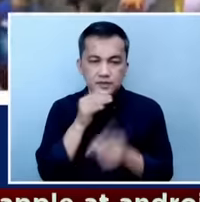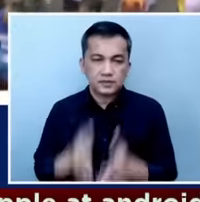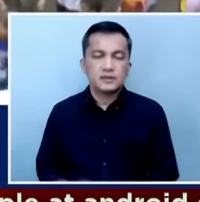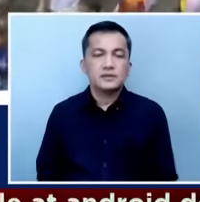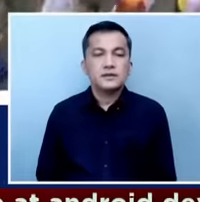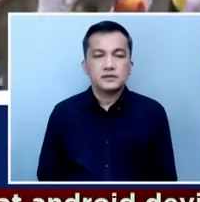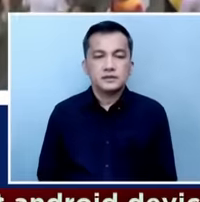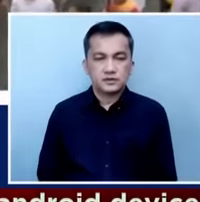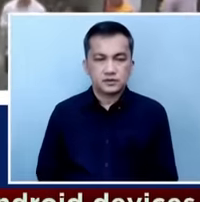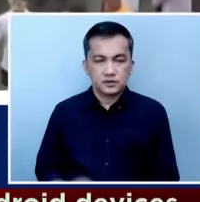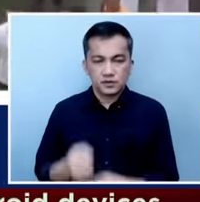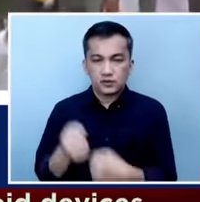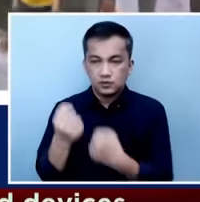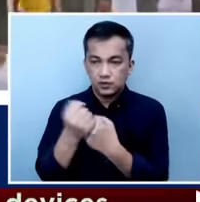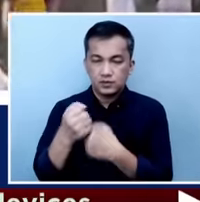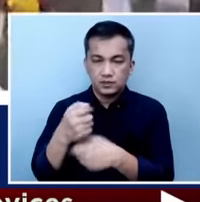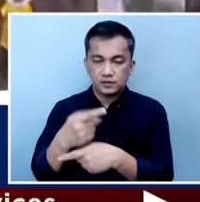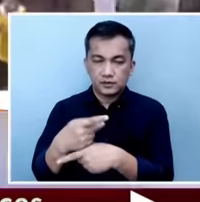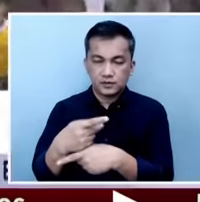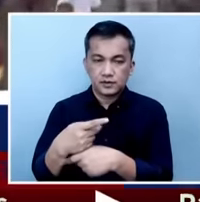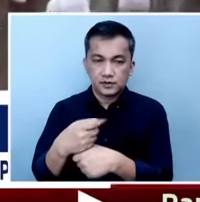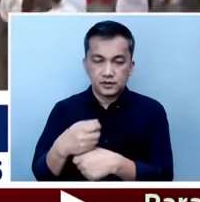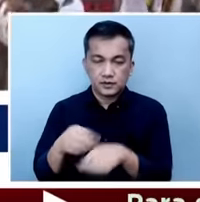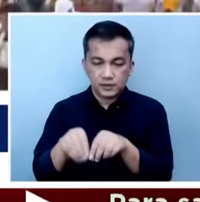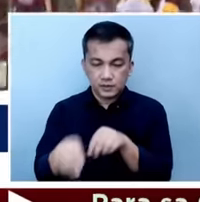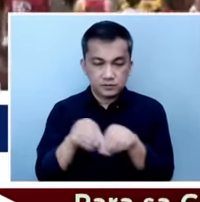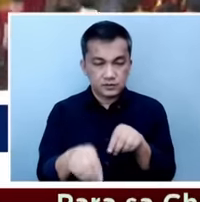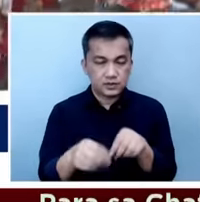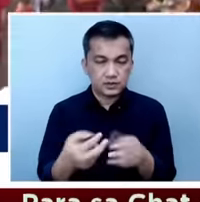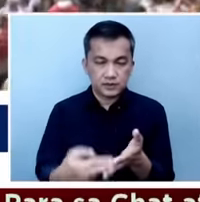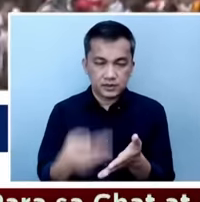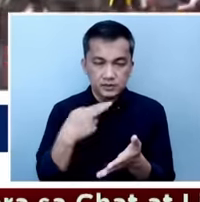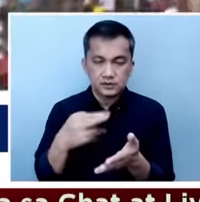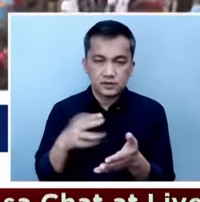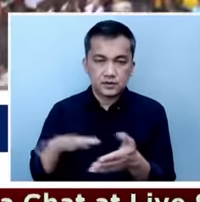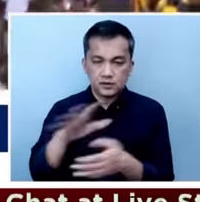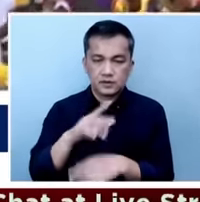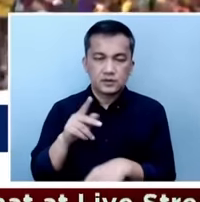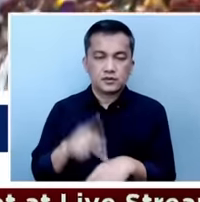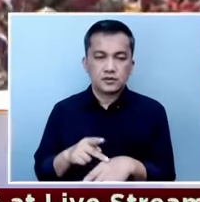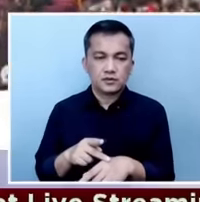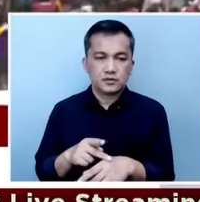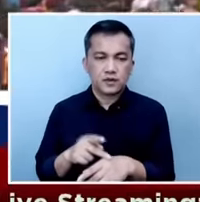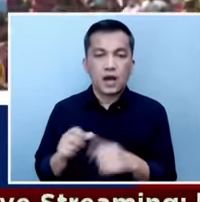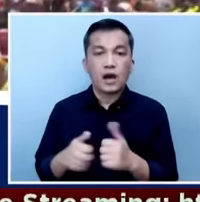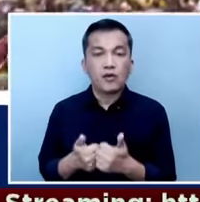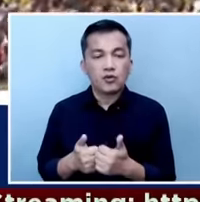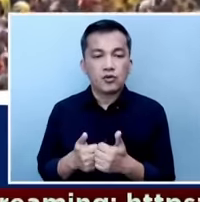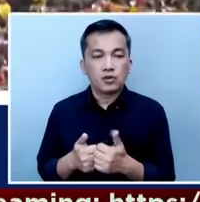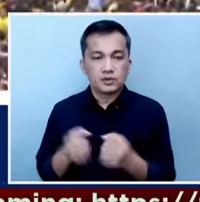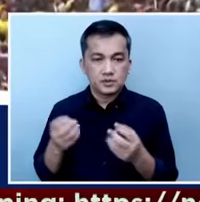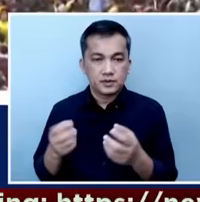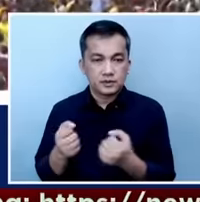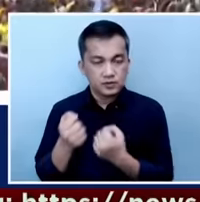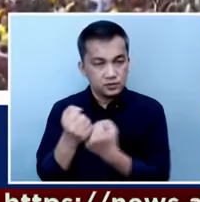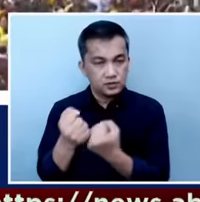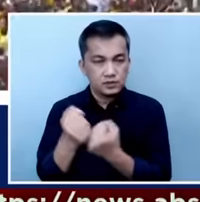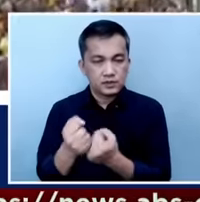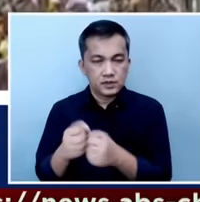yung production ng bigas sa buong bansa sa pamamagitan ng mas maraming suporta sa